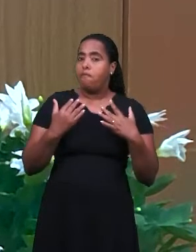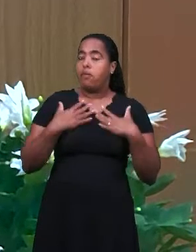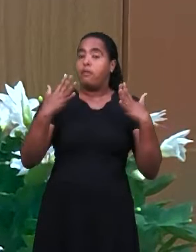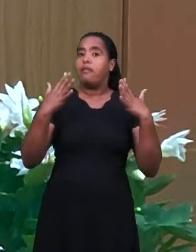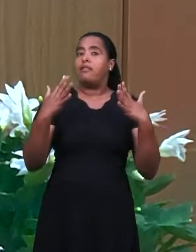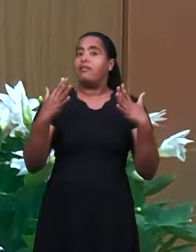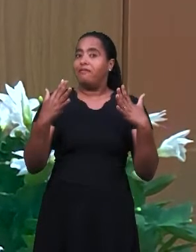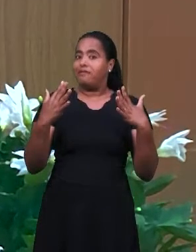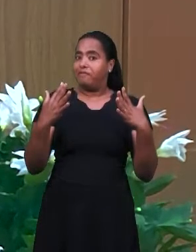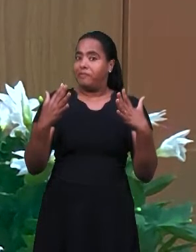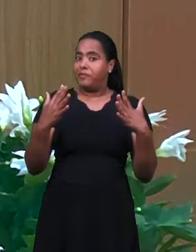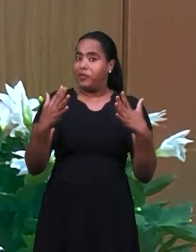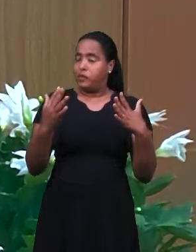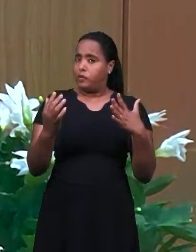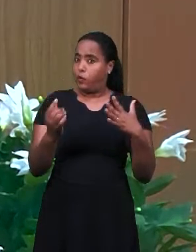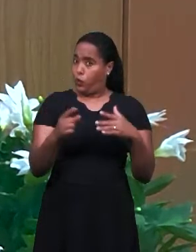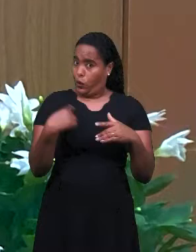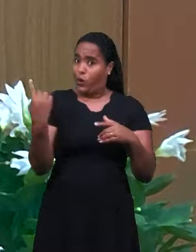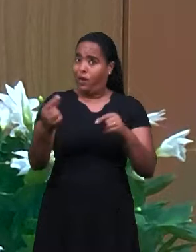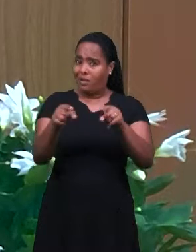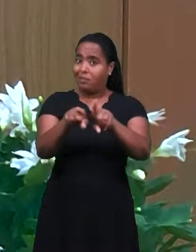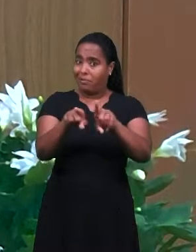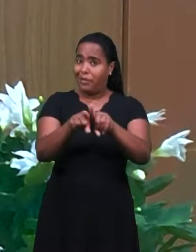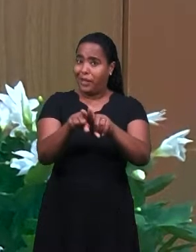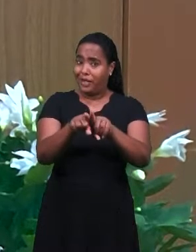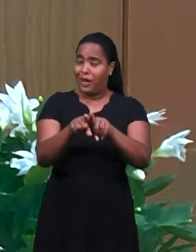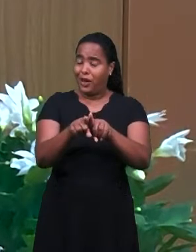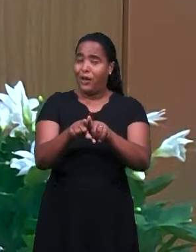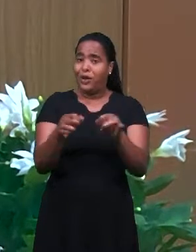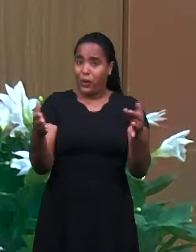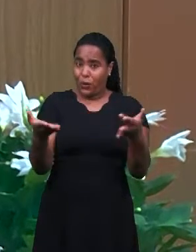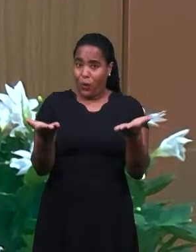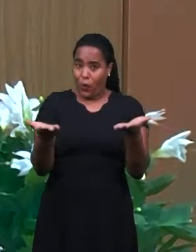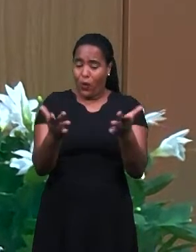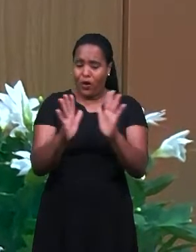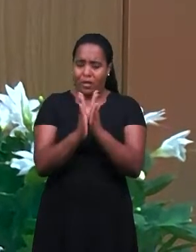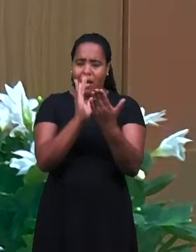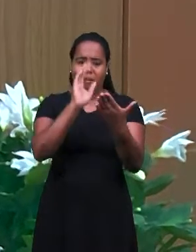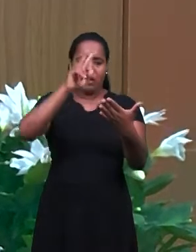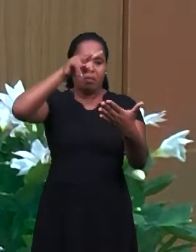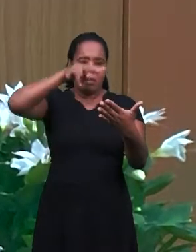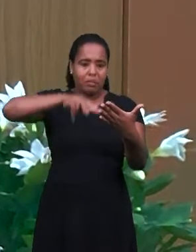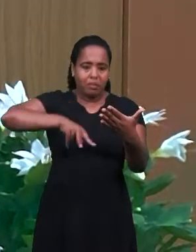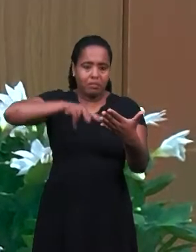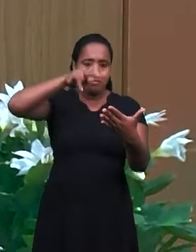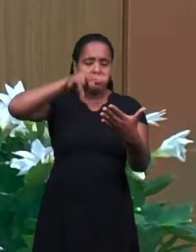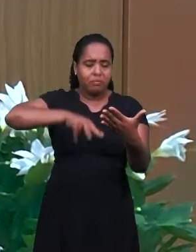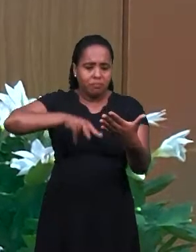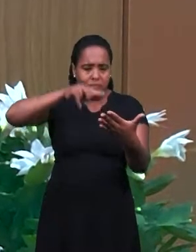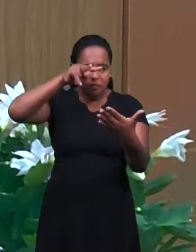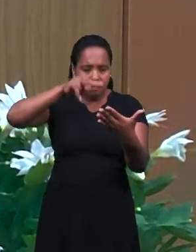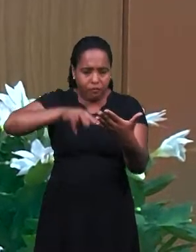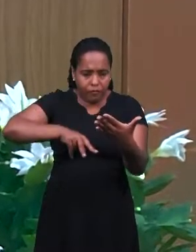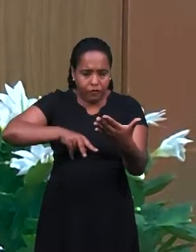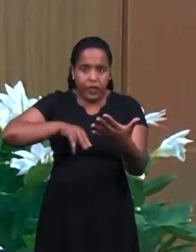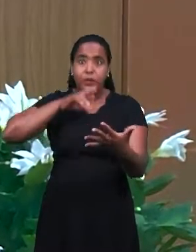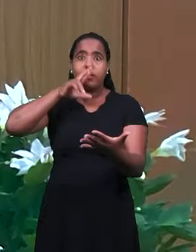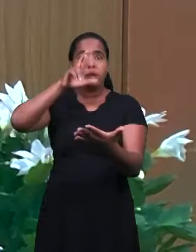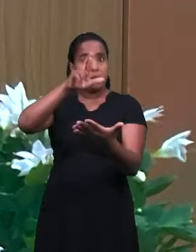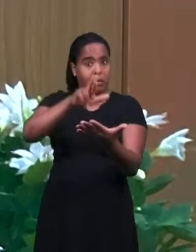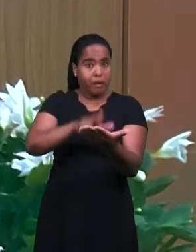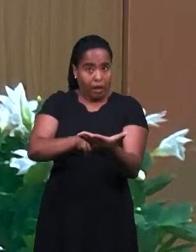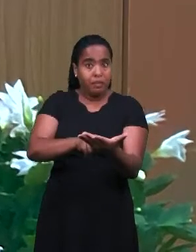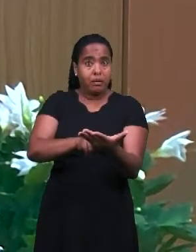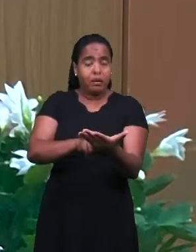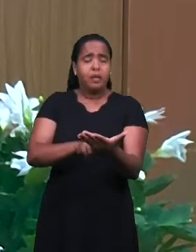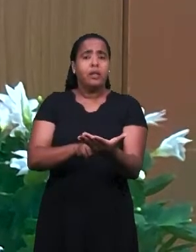удивления, даже наша, когда мы читаем Библию, когда мы обращаем